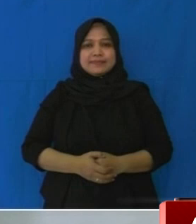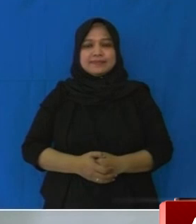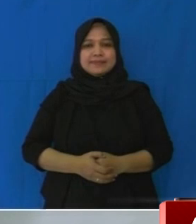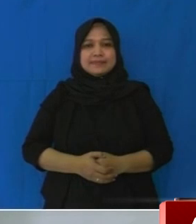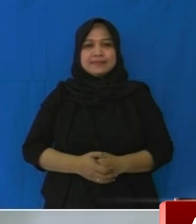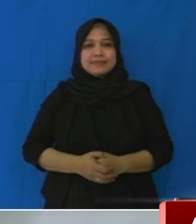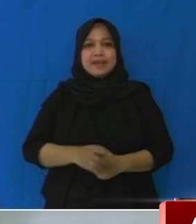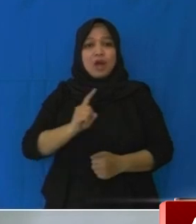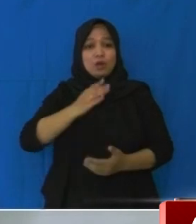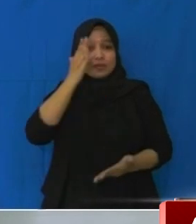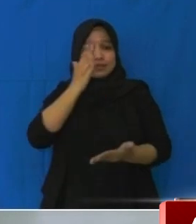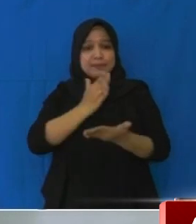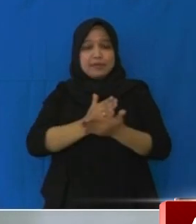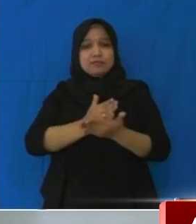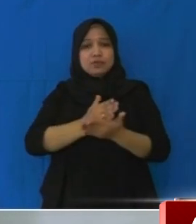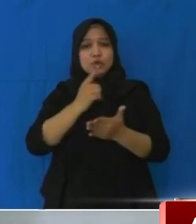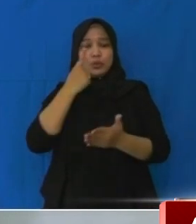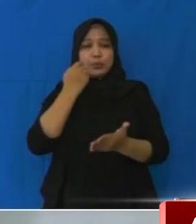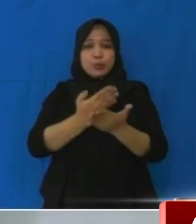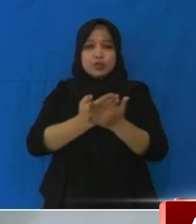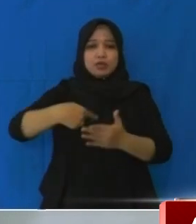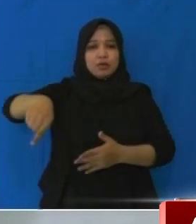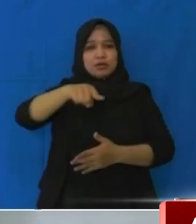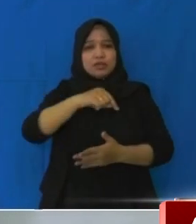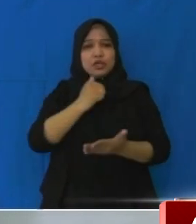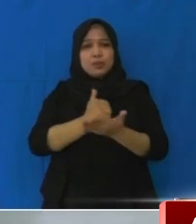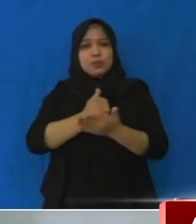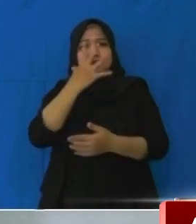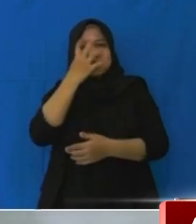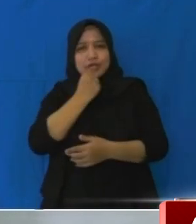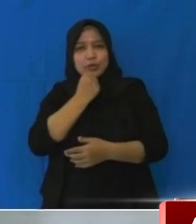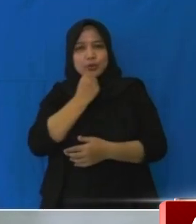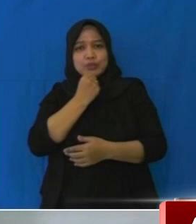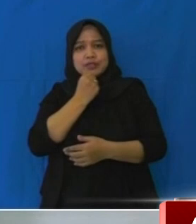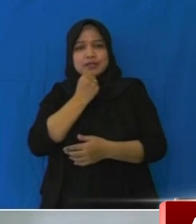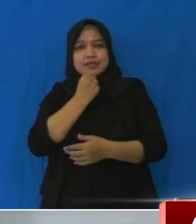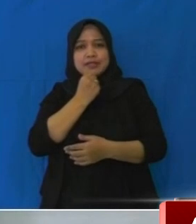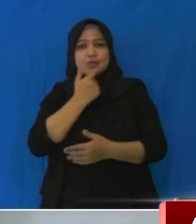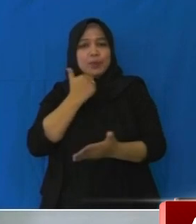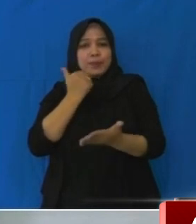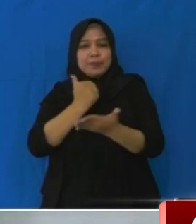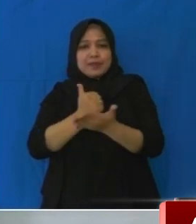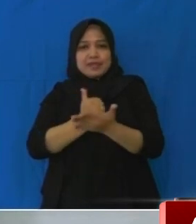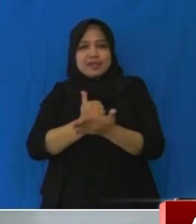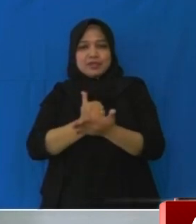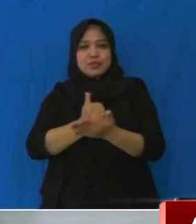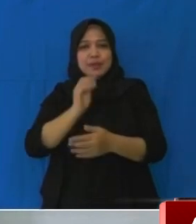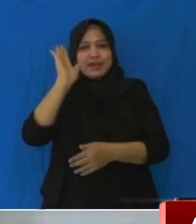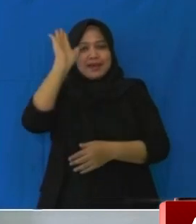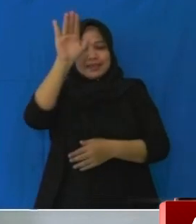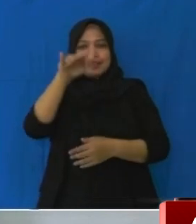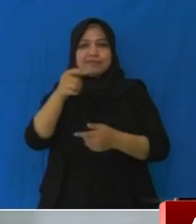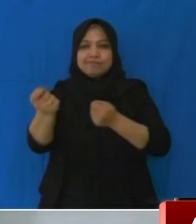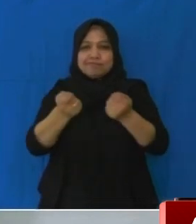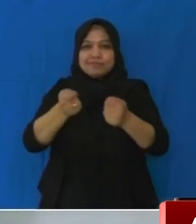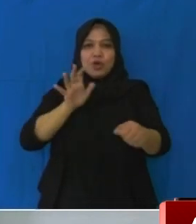kesungguhan kita bersama kepatuhan inilah yang menjadi modal utama untuk kita bisa mengendalikan